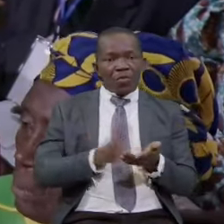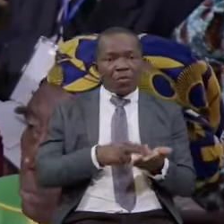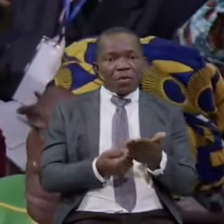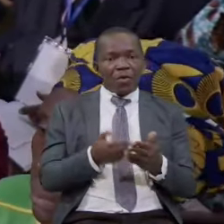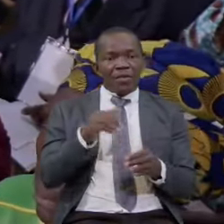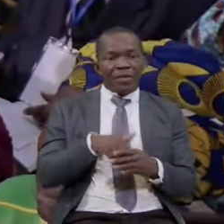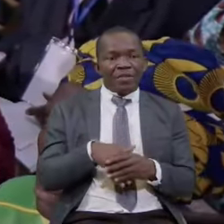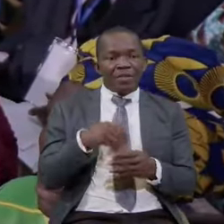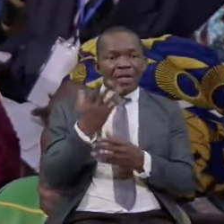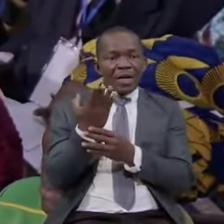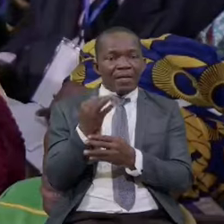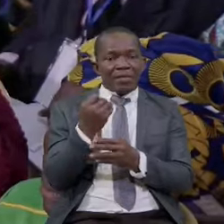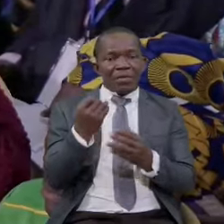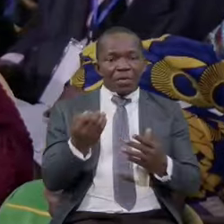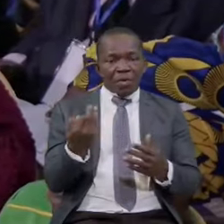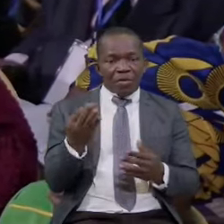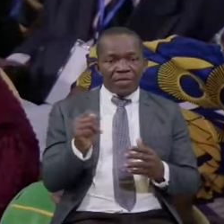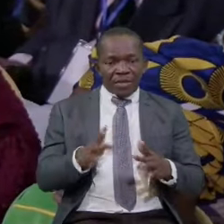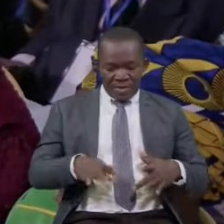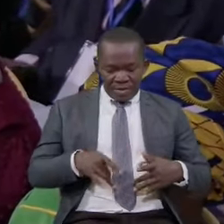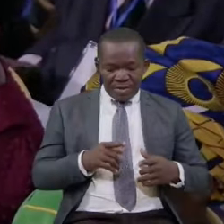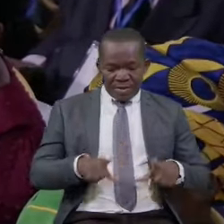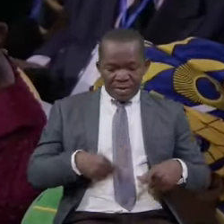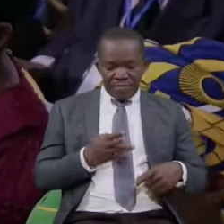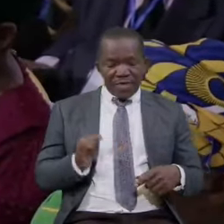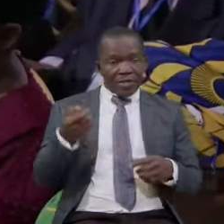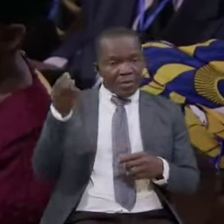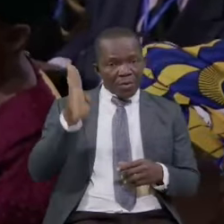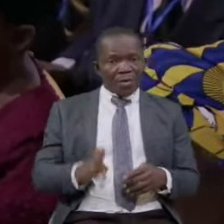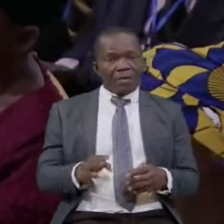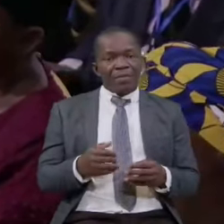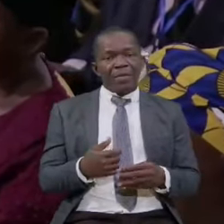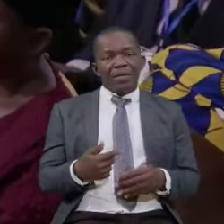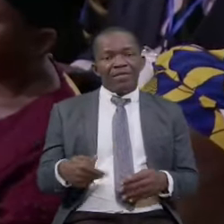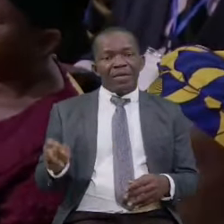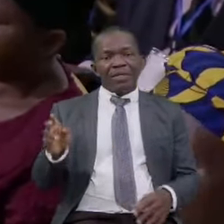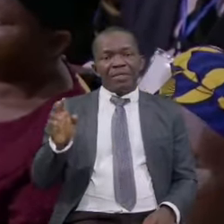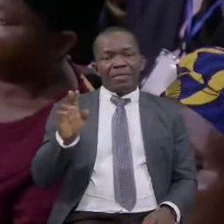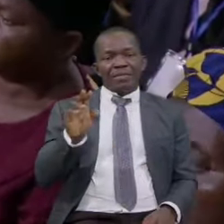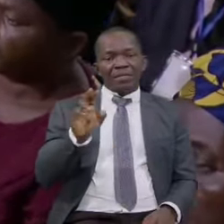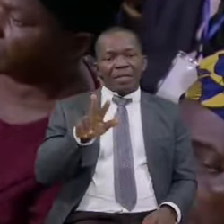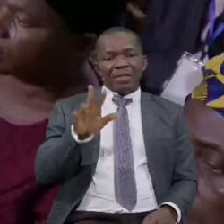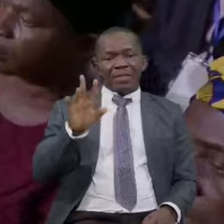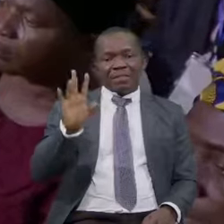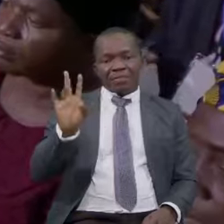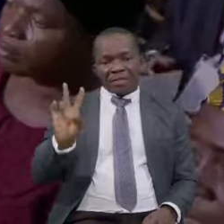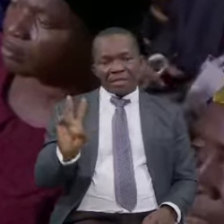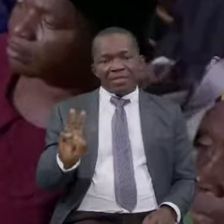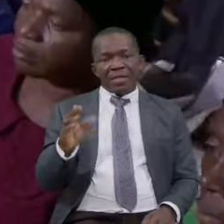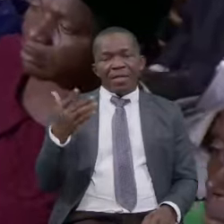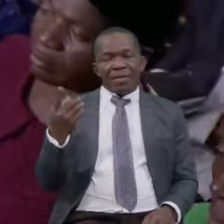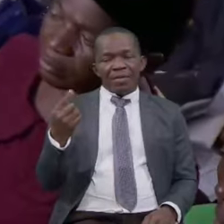38 dit et mon juste vivra par la foi mais s'il se